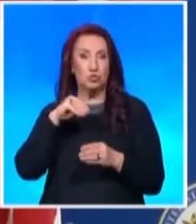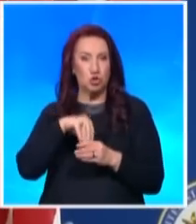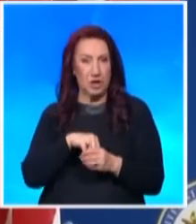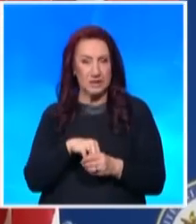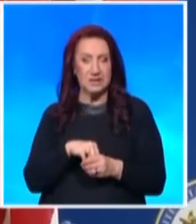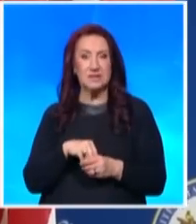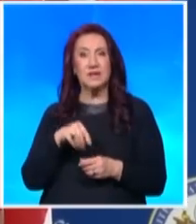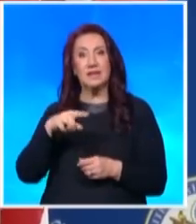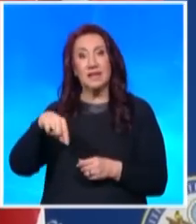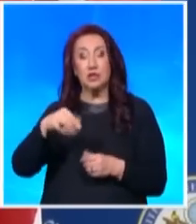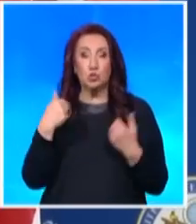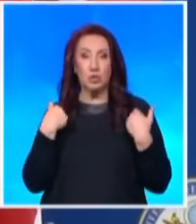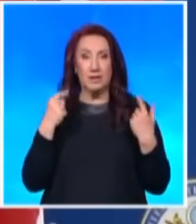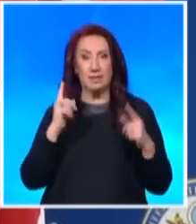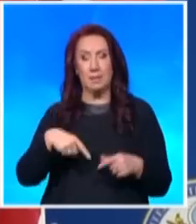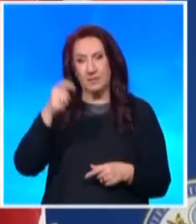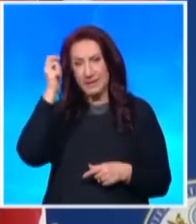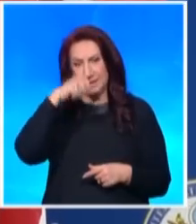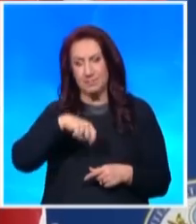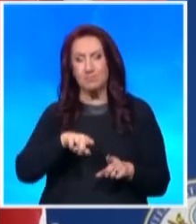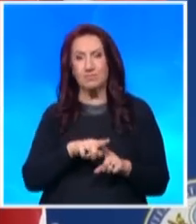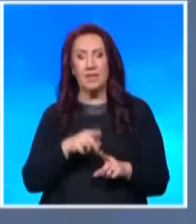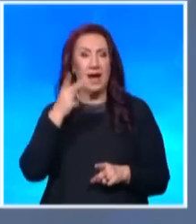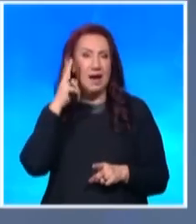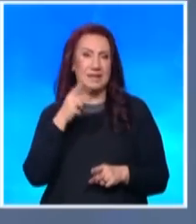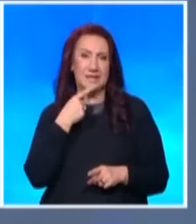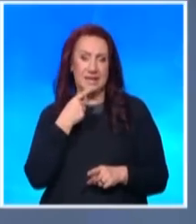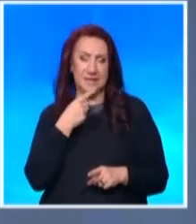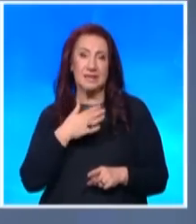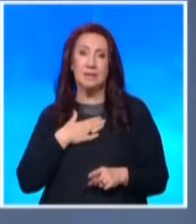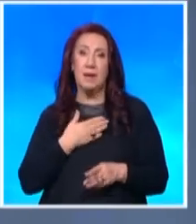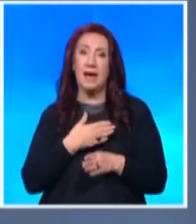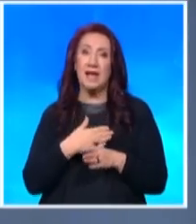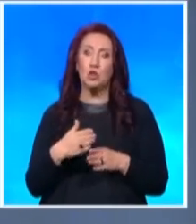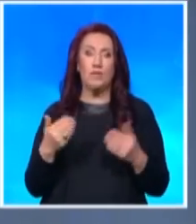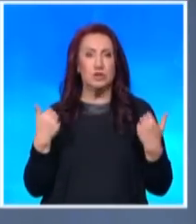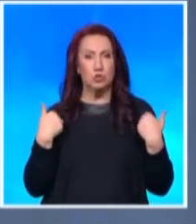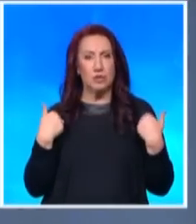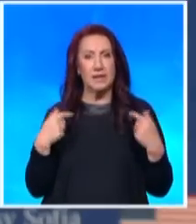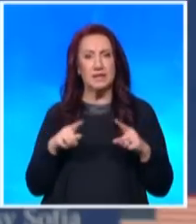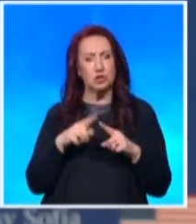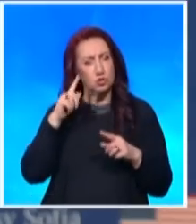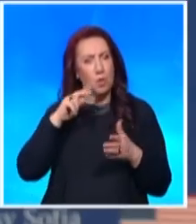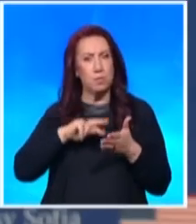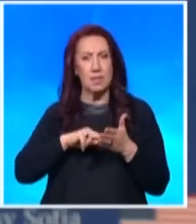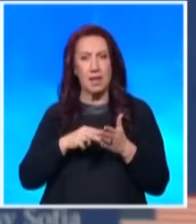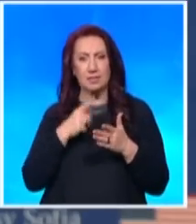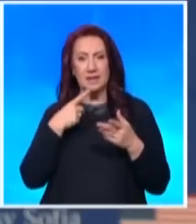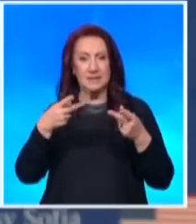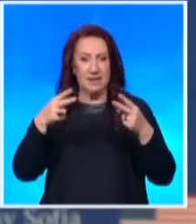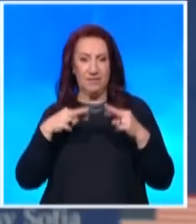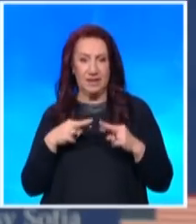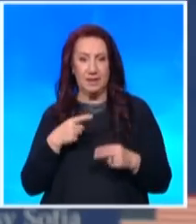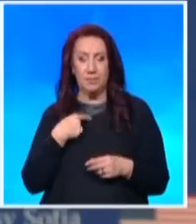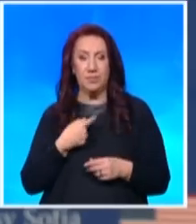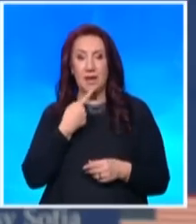трябва да владеят английски език, да са записани като редовни студенти и да планират да се завърнат в България. Аз миналата година пътувах